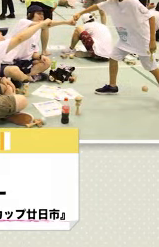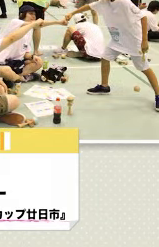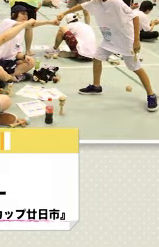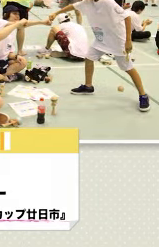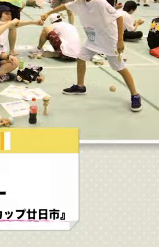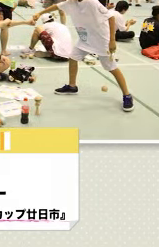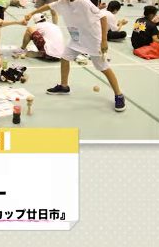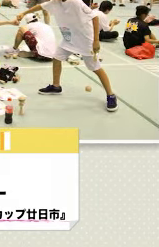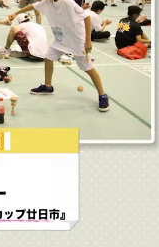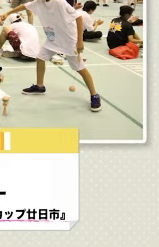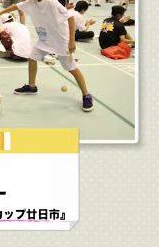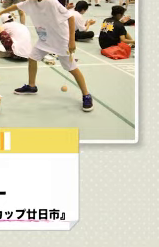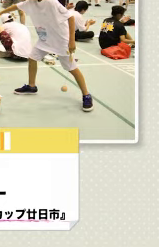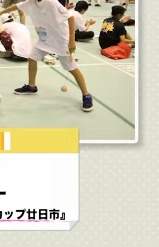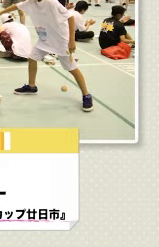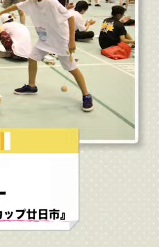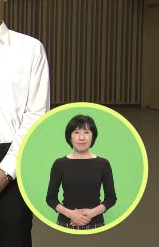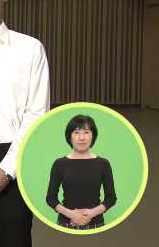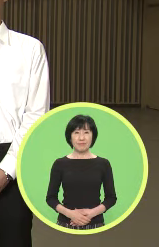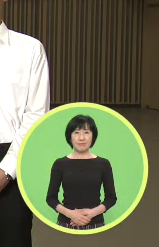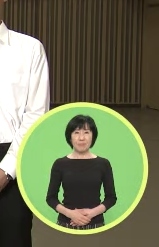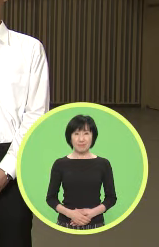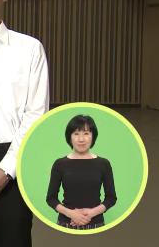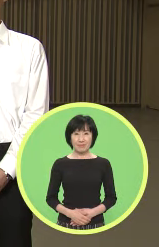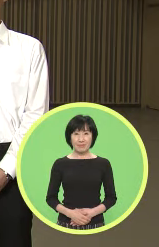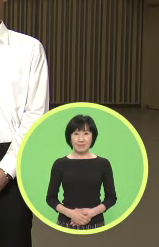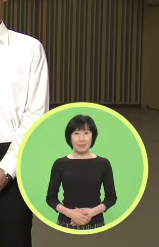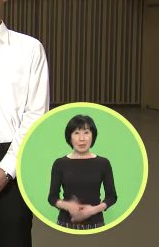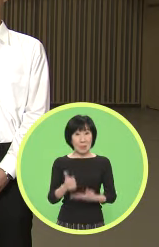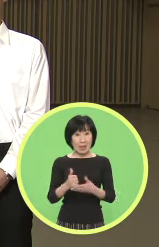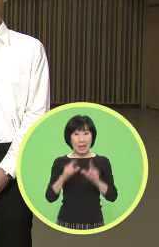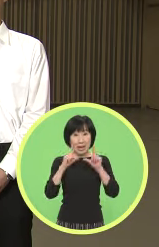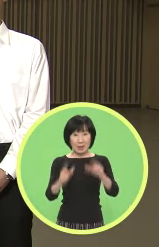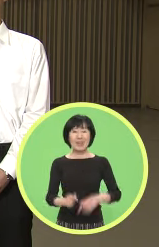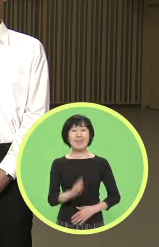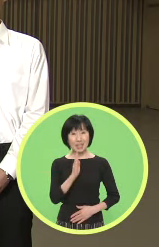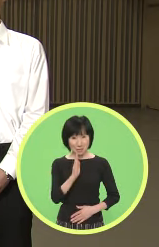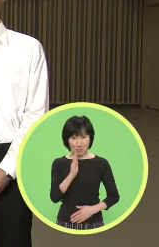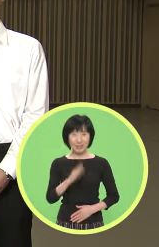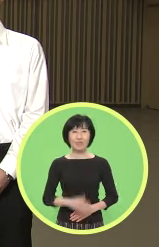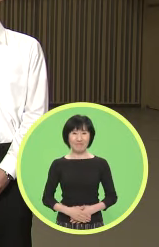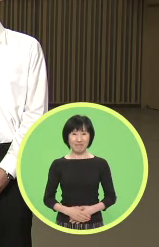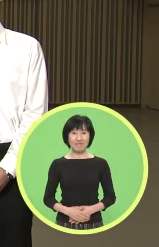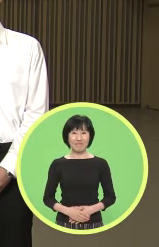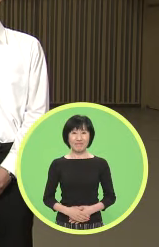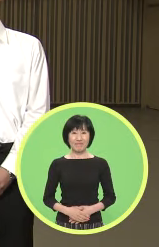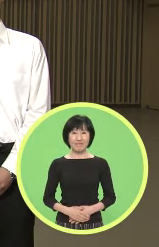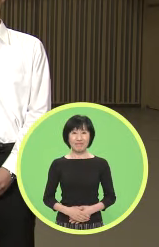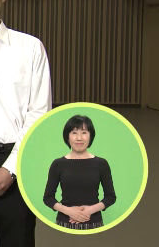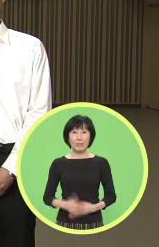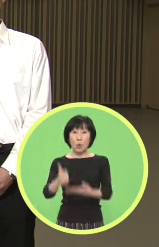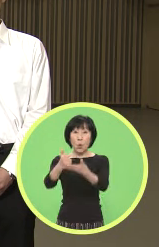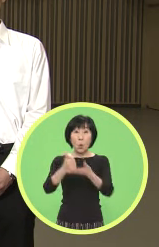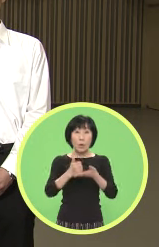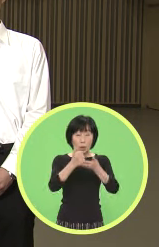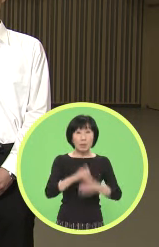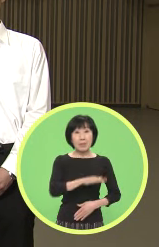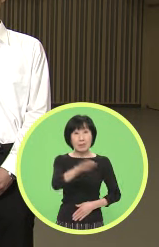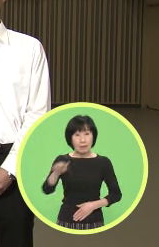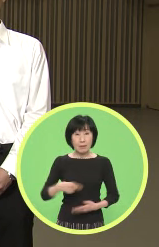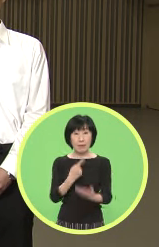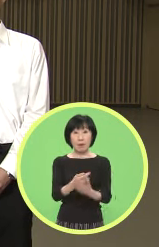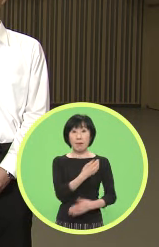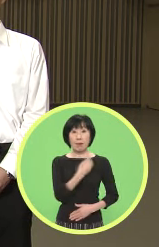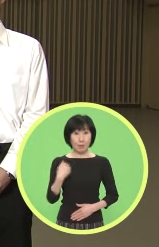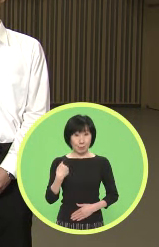をぜひ会場でご覧ください。 それでは穴水さん、正解をお願いします。 はい、来場いただいた方が